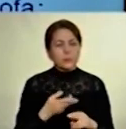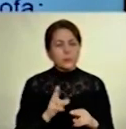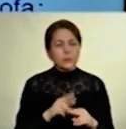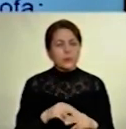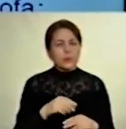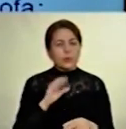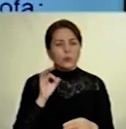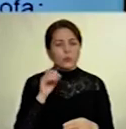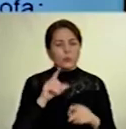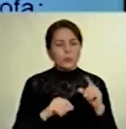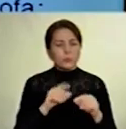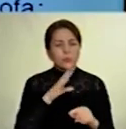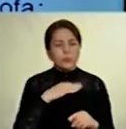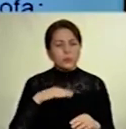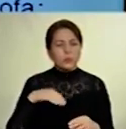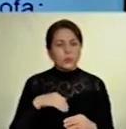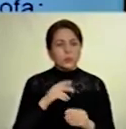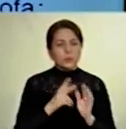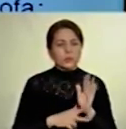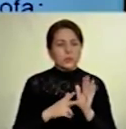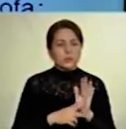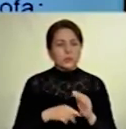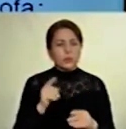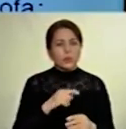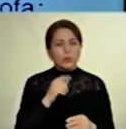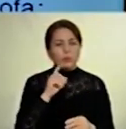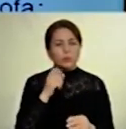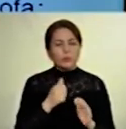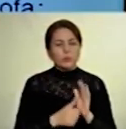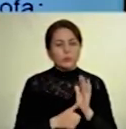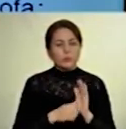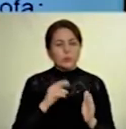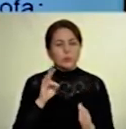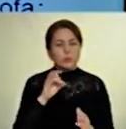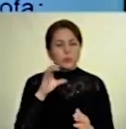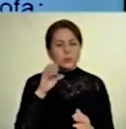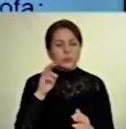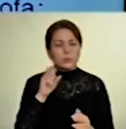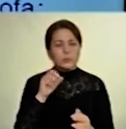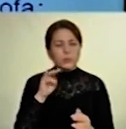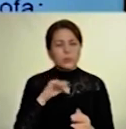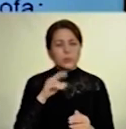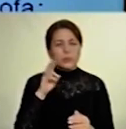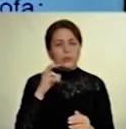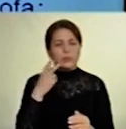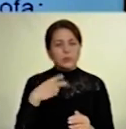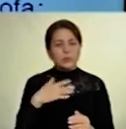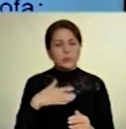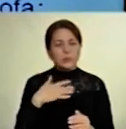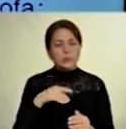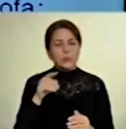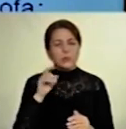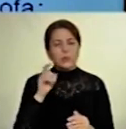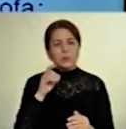to'g'ri proporsional bo'lgandan keyin 80 ni 160 ga nisbatini tenglaymiz 250 ni x ga